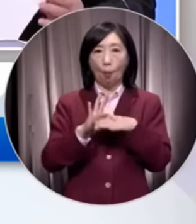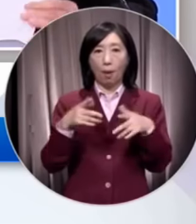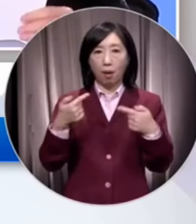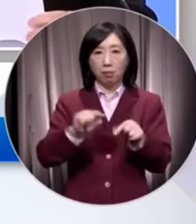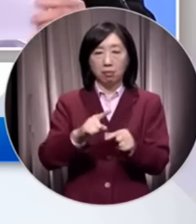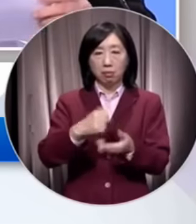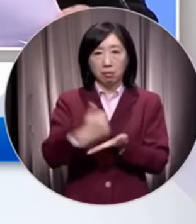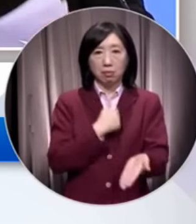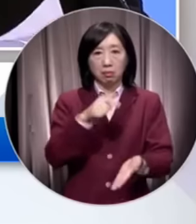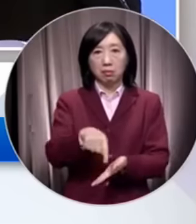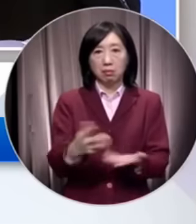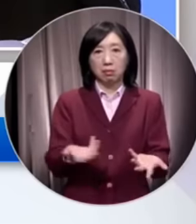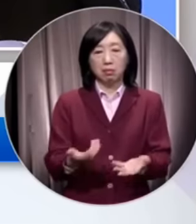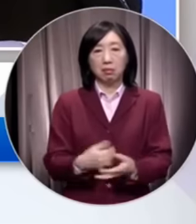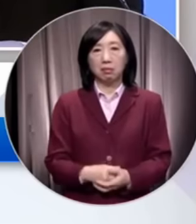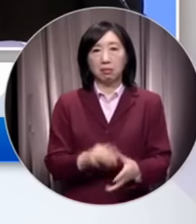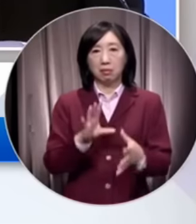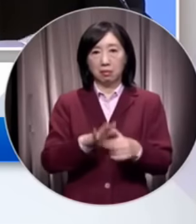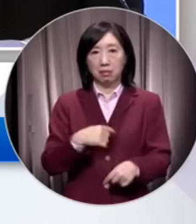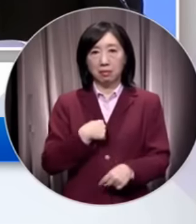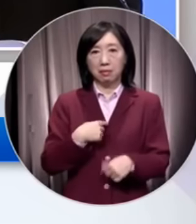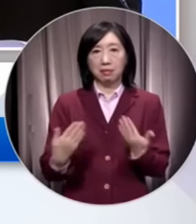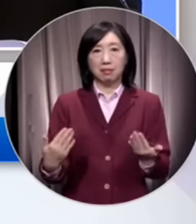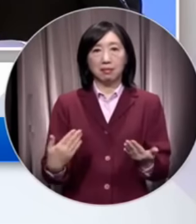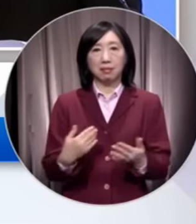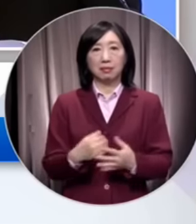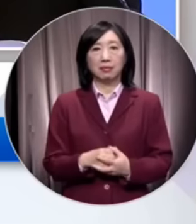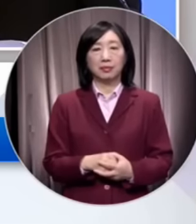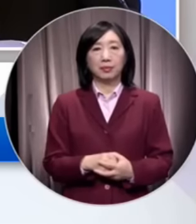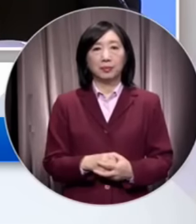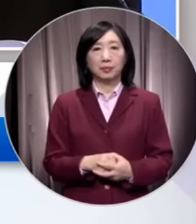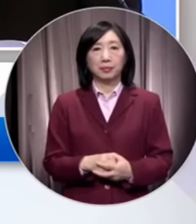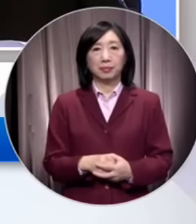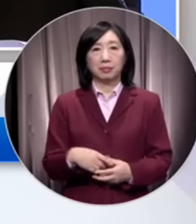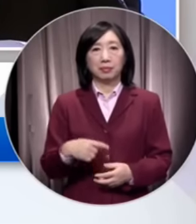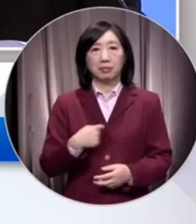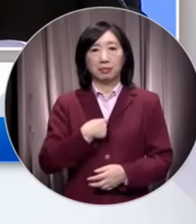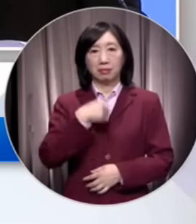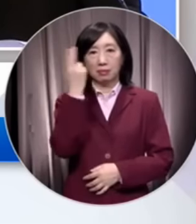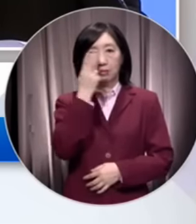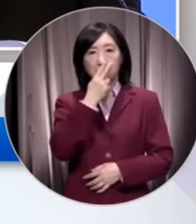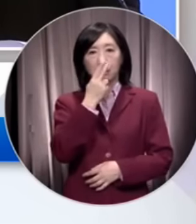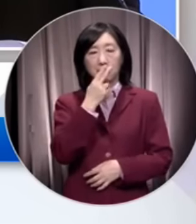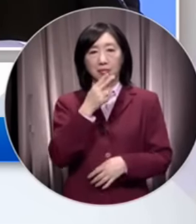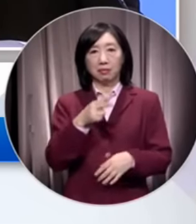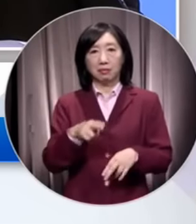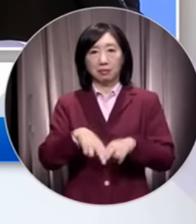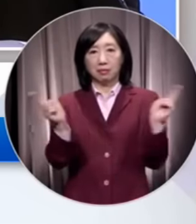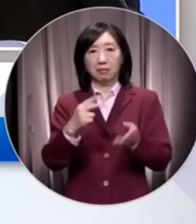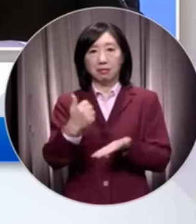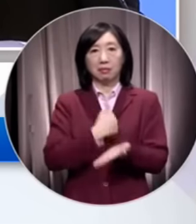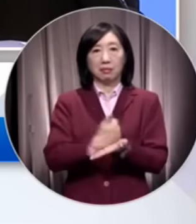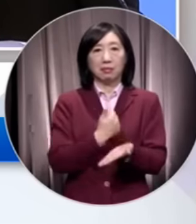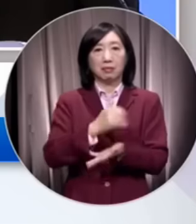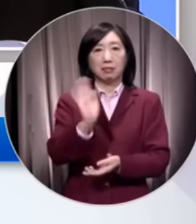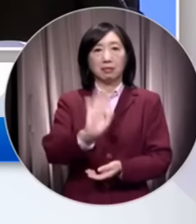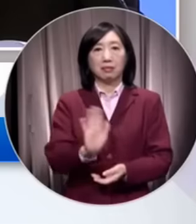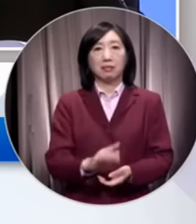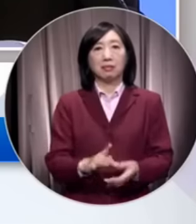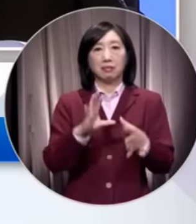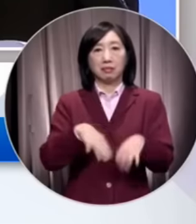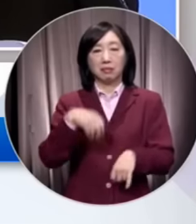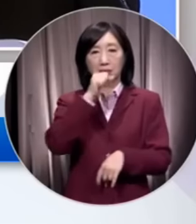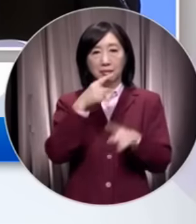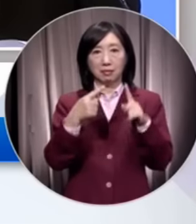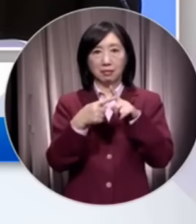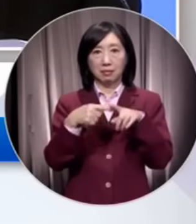问题。朱立伦非常清楚，我们绝不贸然开放进口，因为我们国人的饮